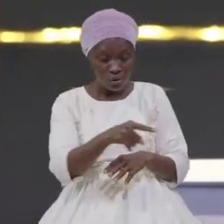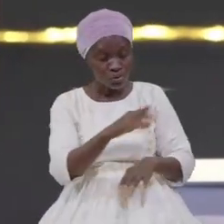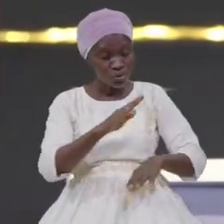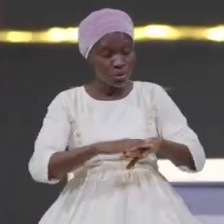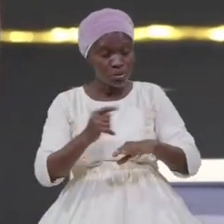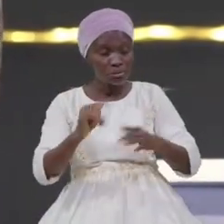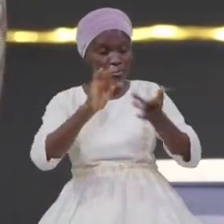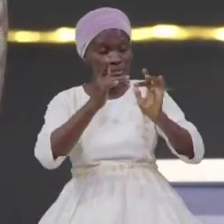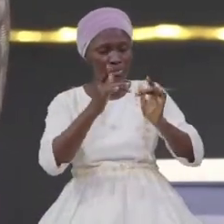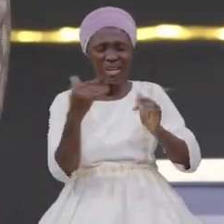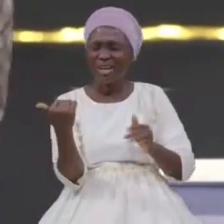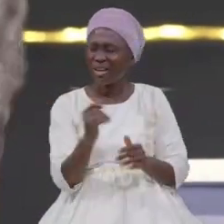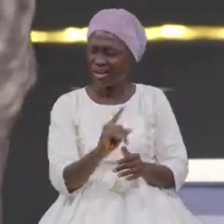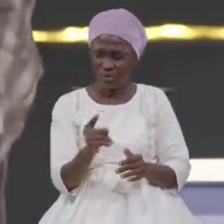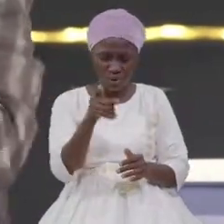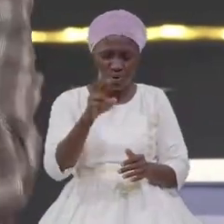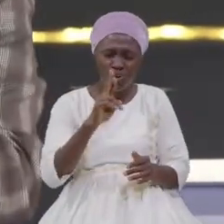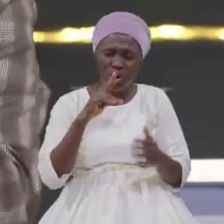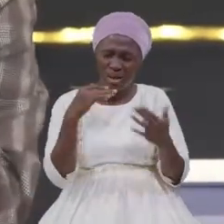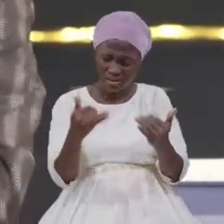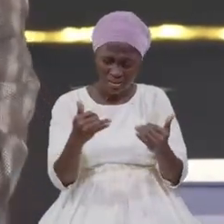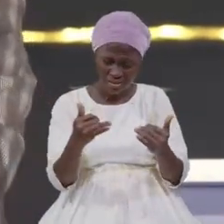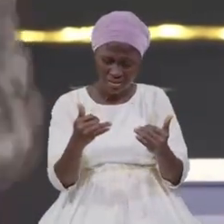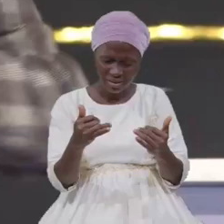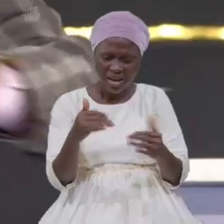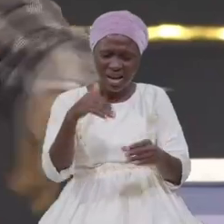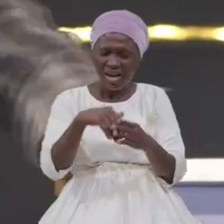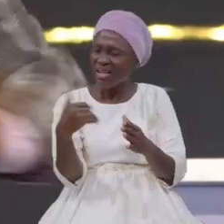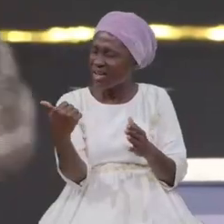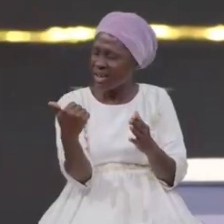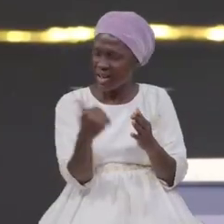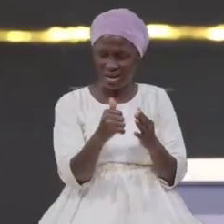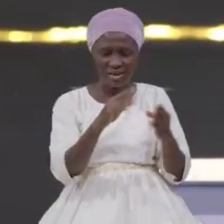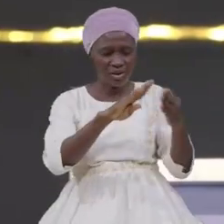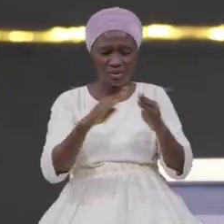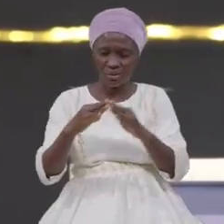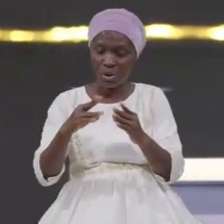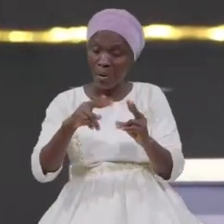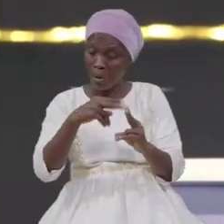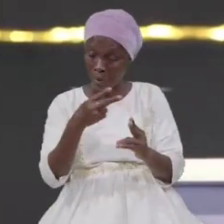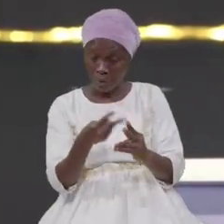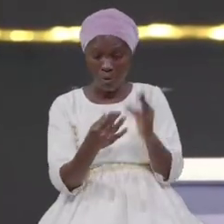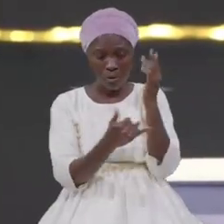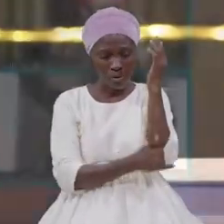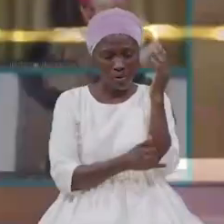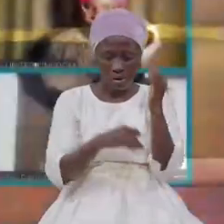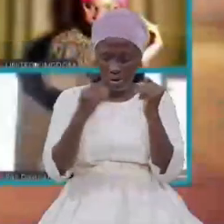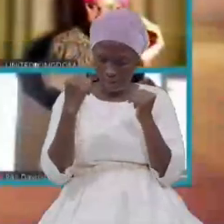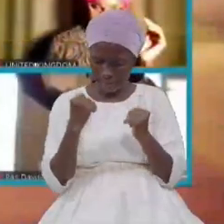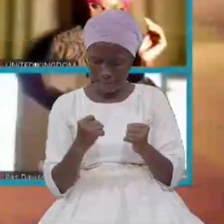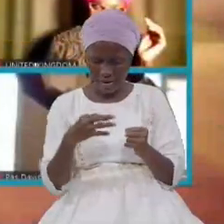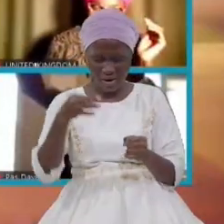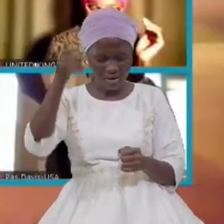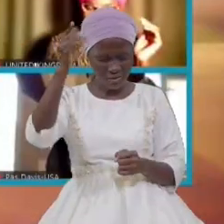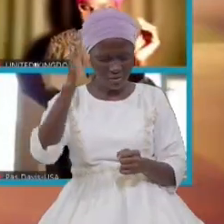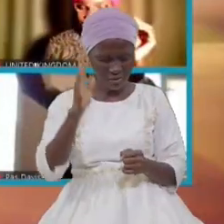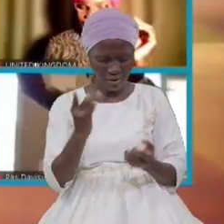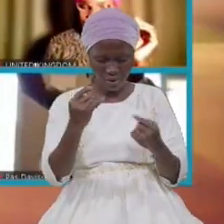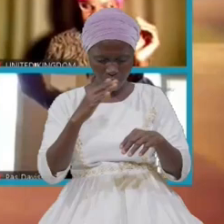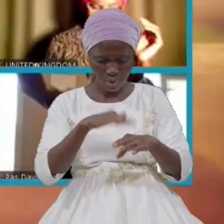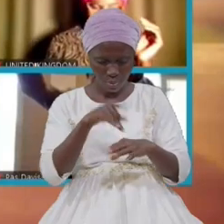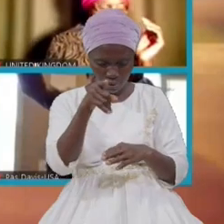YouTube, n'importe où vous êtes maintenant, dans n'importe quelle communauté ou n'importe quel pays, la puissance de Dieu vient